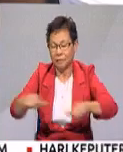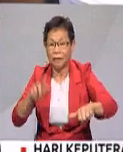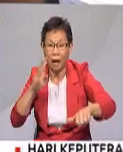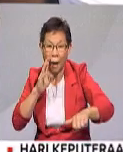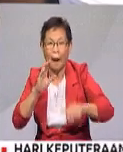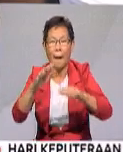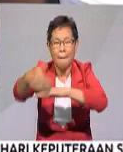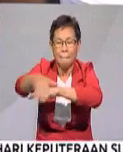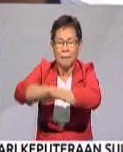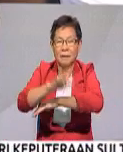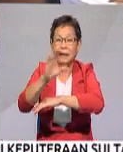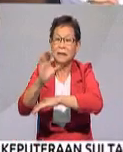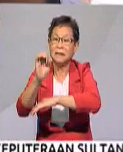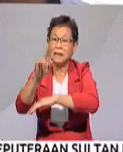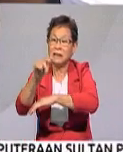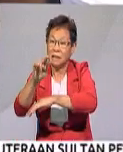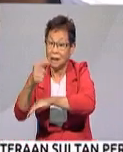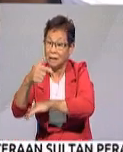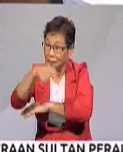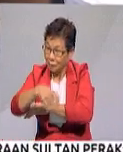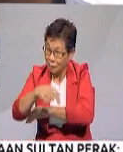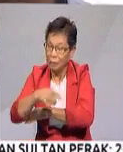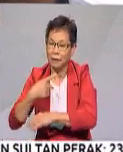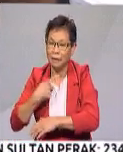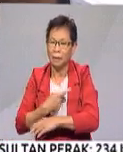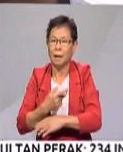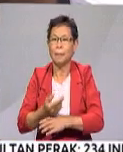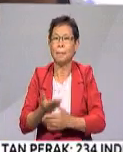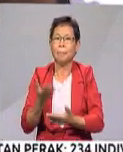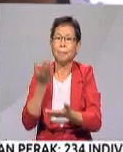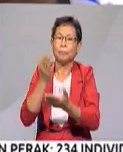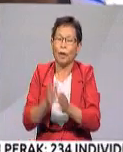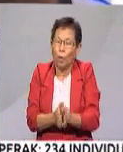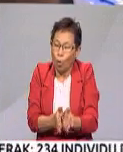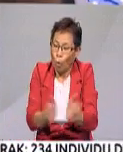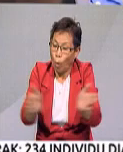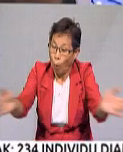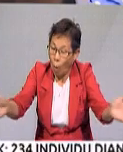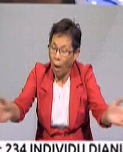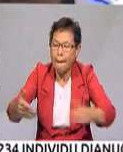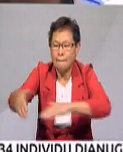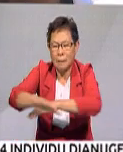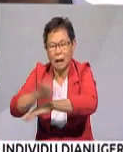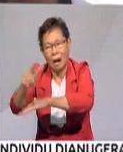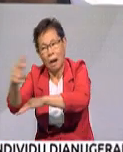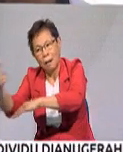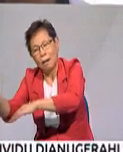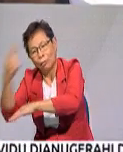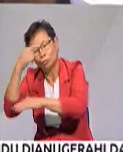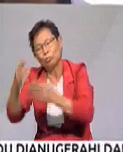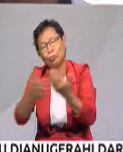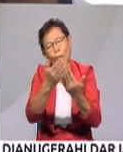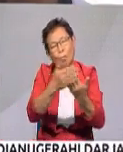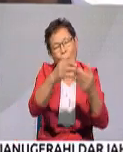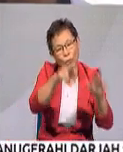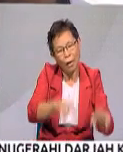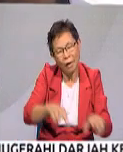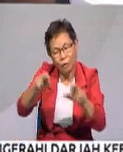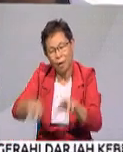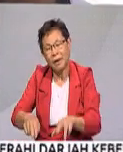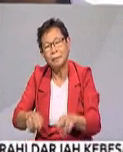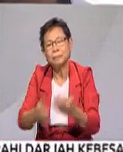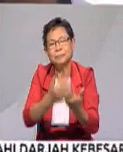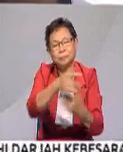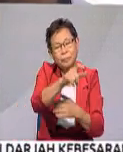Cenang ini, dan ini akan kita panjangkan juga luaskan di kawasan-kawasan pantai-pantai yang lain, jadi untuk memudahkan rakyat sekiranya